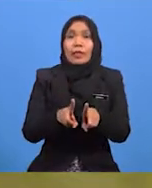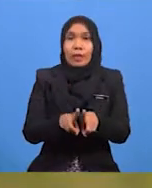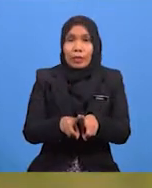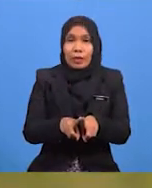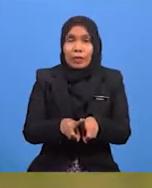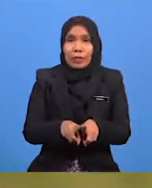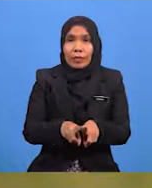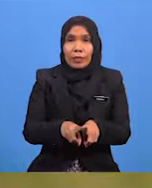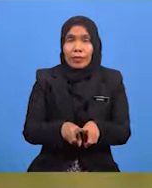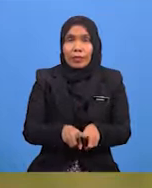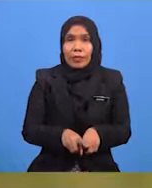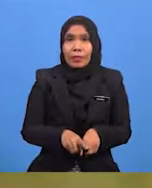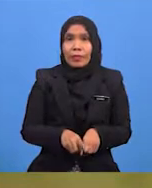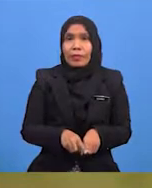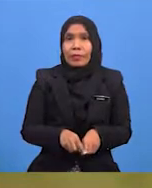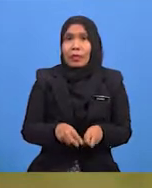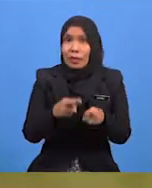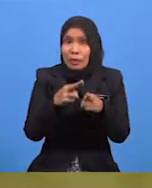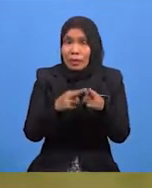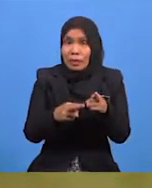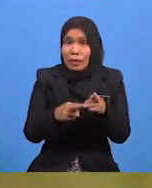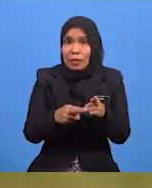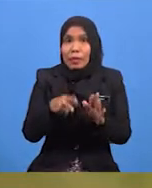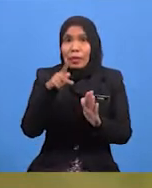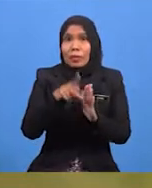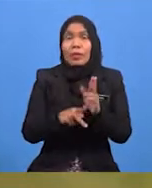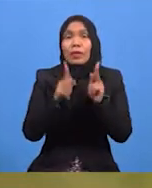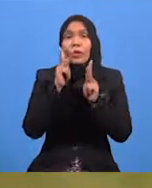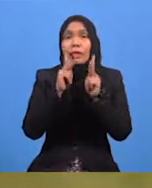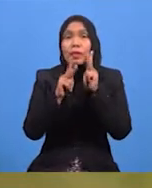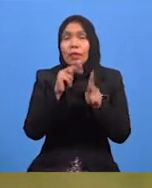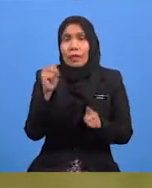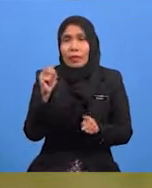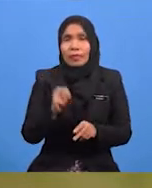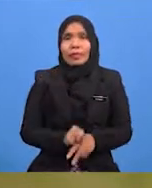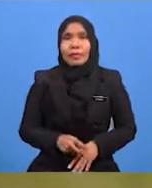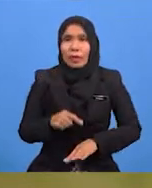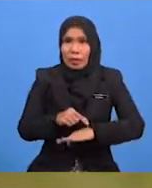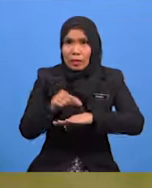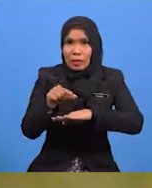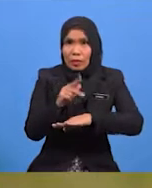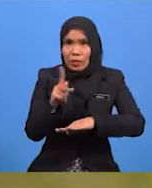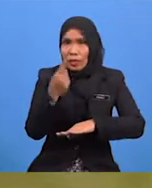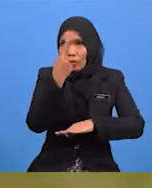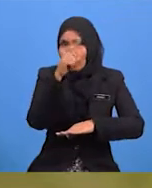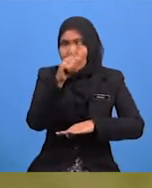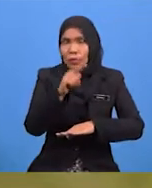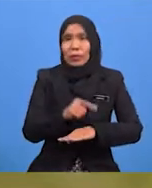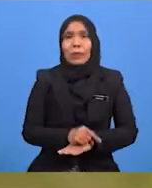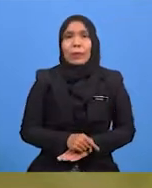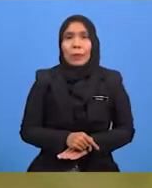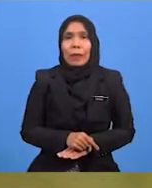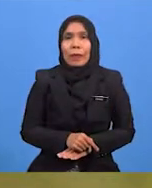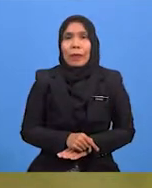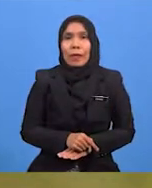sebagai singkatan perkataan. Gaya bahasa ini digunakan bertujuan